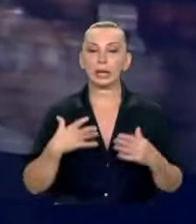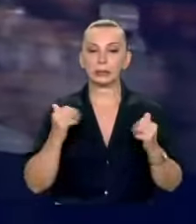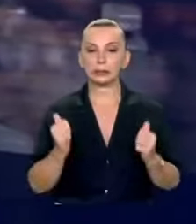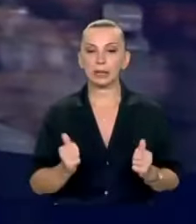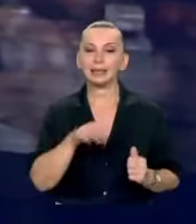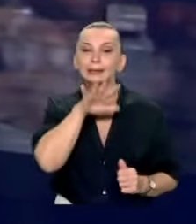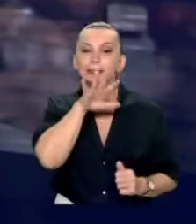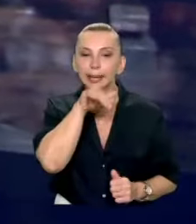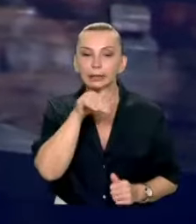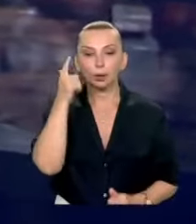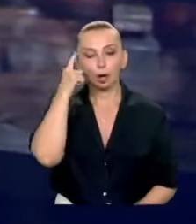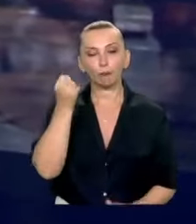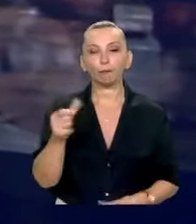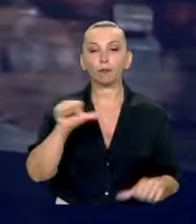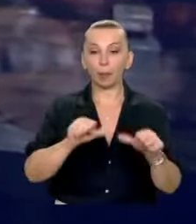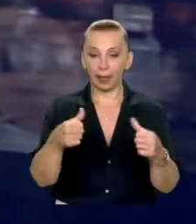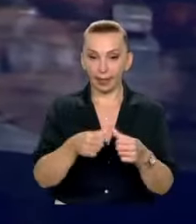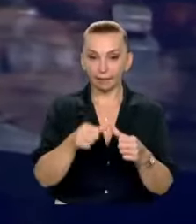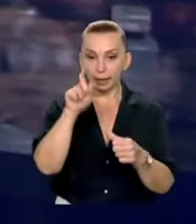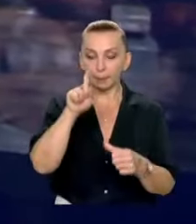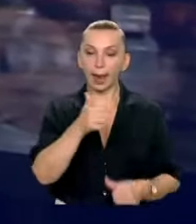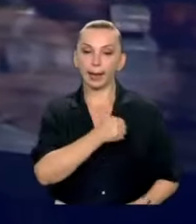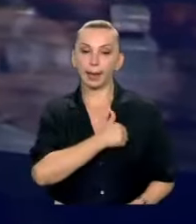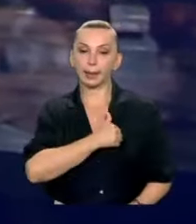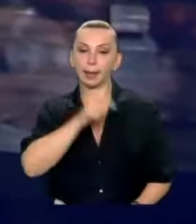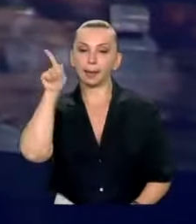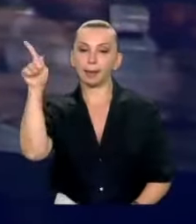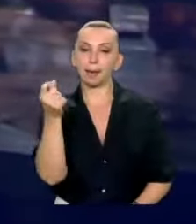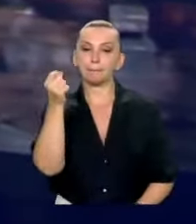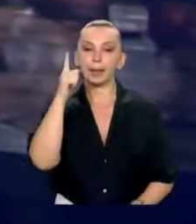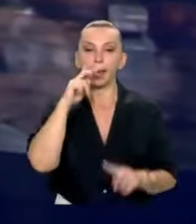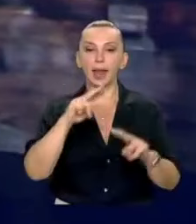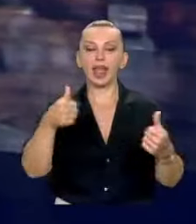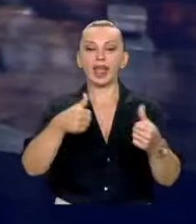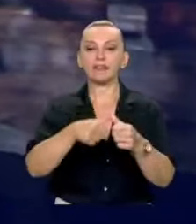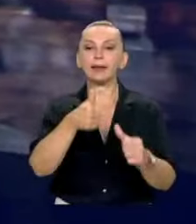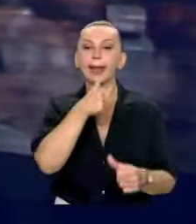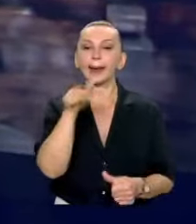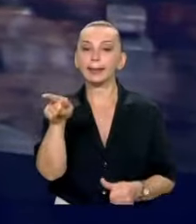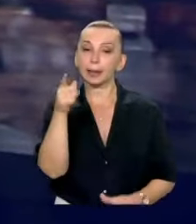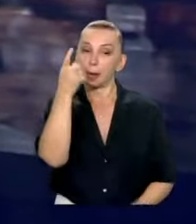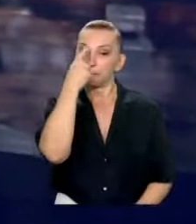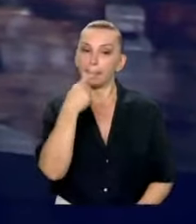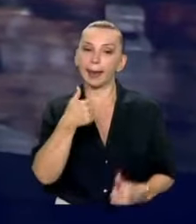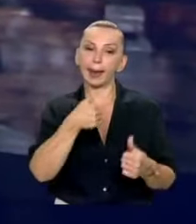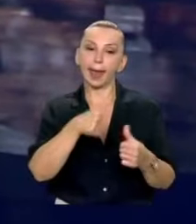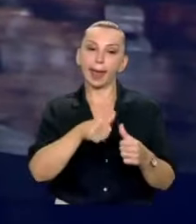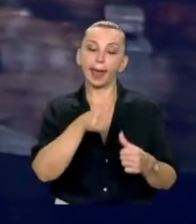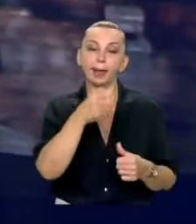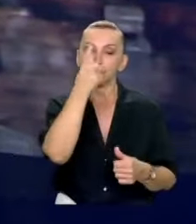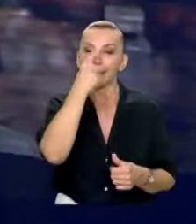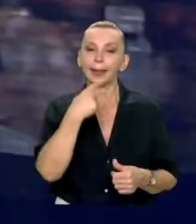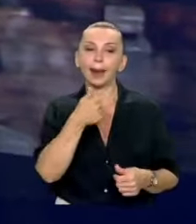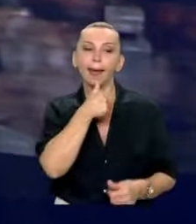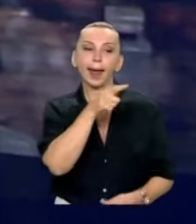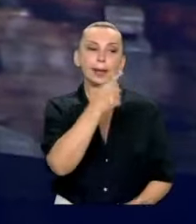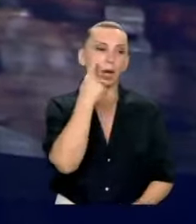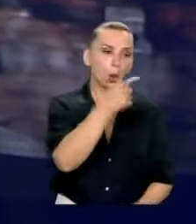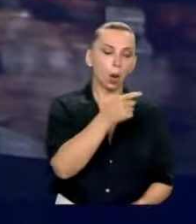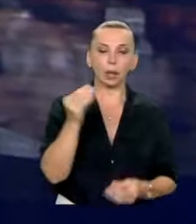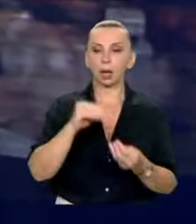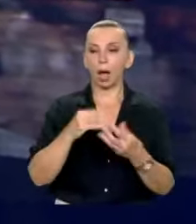Sağlıklı yaşlanmanın formülü evlilik mi? Kanada'da yapılan araştırmaya göre evli erkeklerin bekar erkeklere göre daha sağlıklı